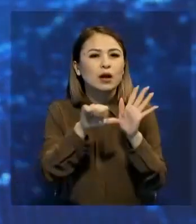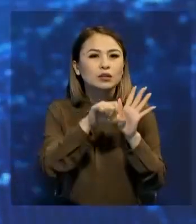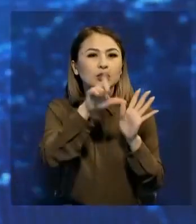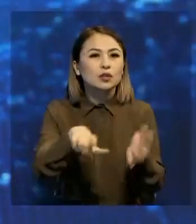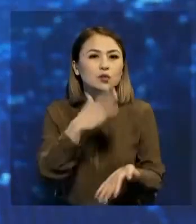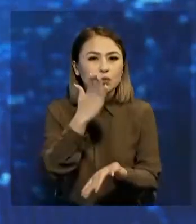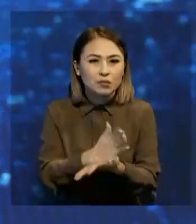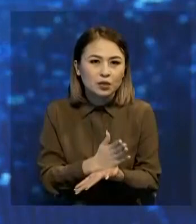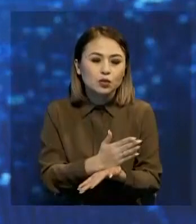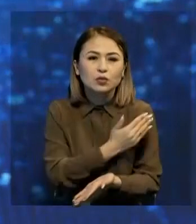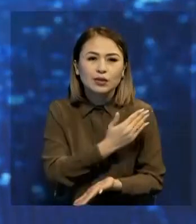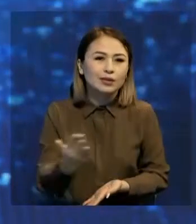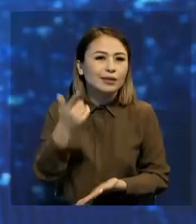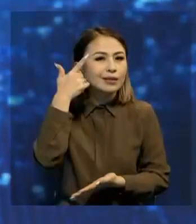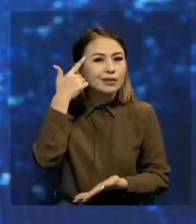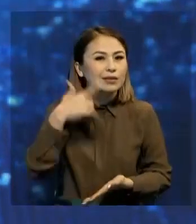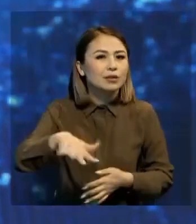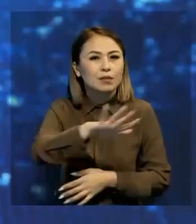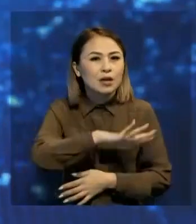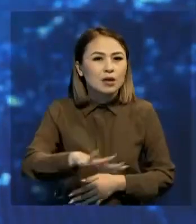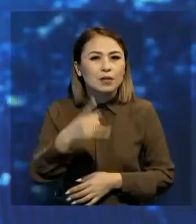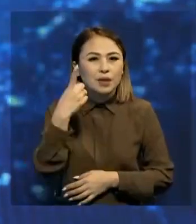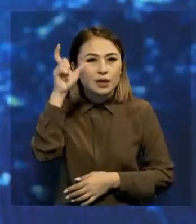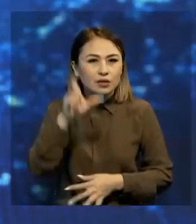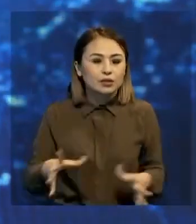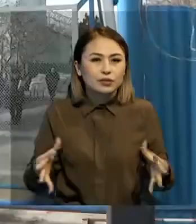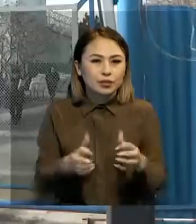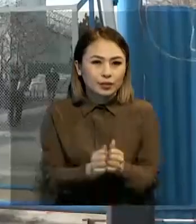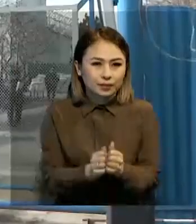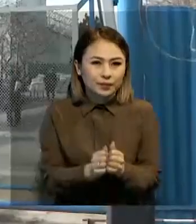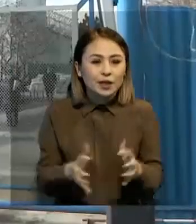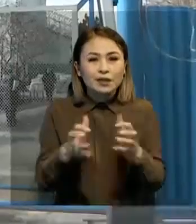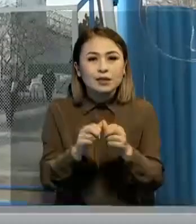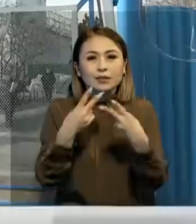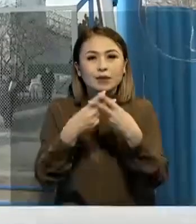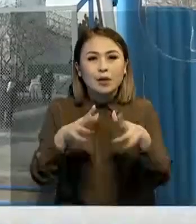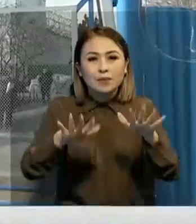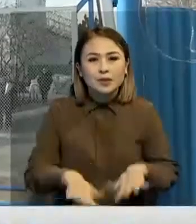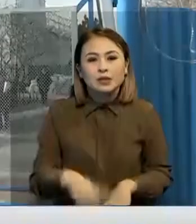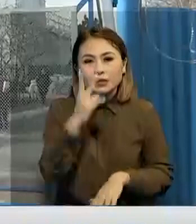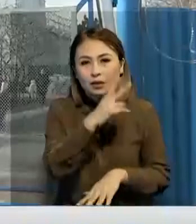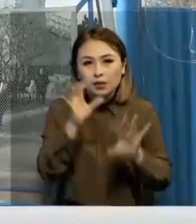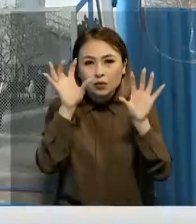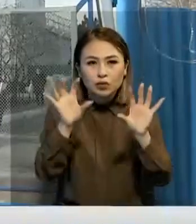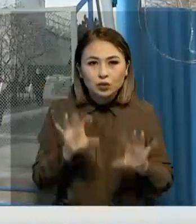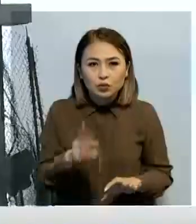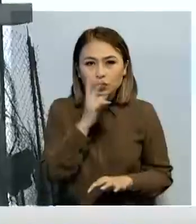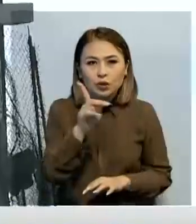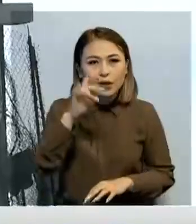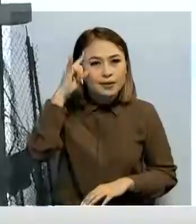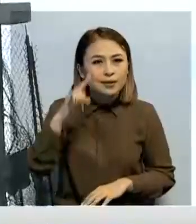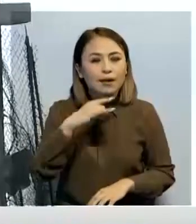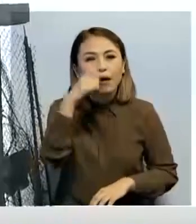толмаған 6 жасөспірім бар. Сонымен қатар қырғыз елінің бір азаматы да ұсталған. Изолятордағылардың жағдайын көріп заңдылықтарға көз жеткізу